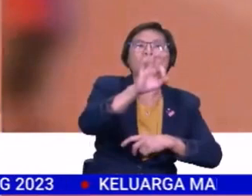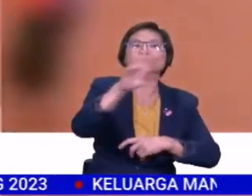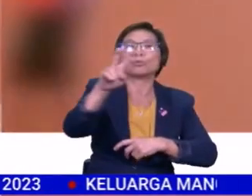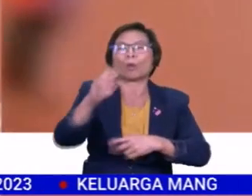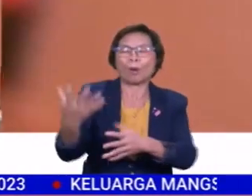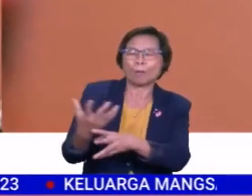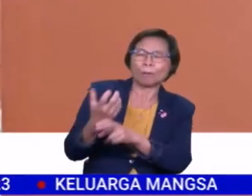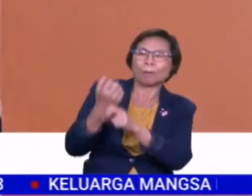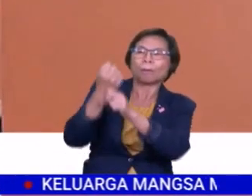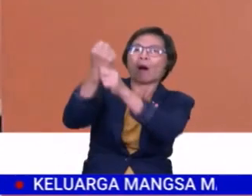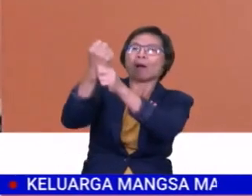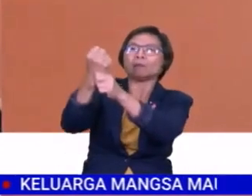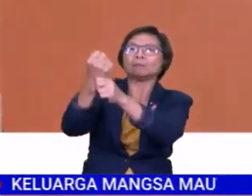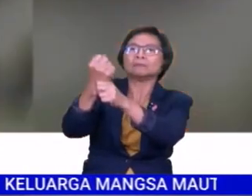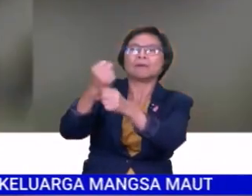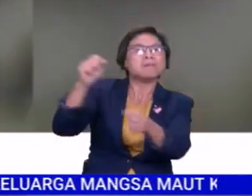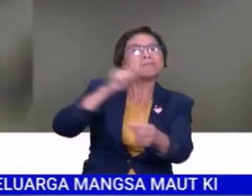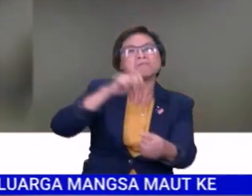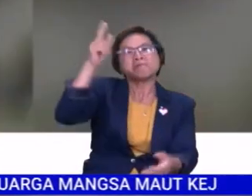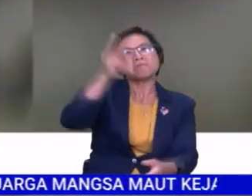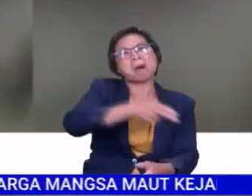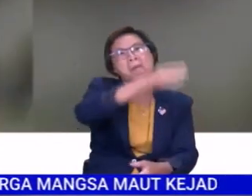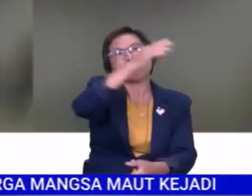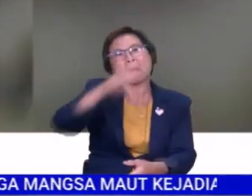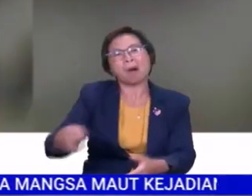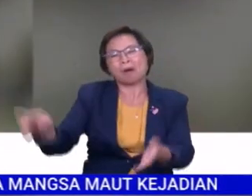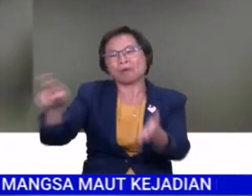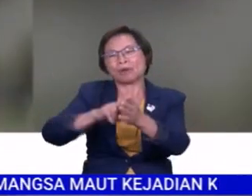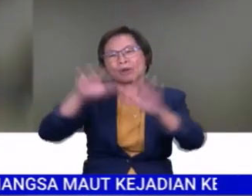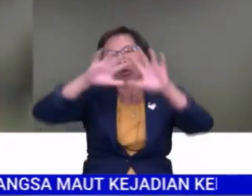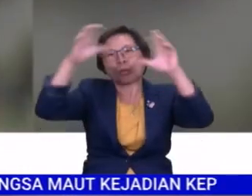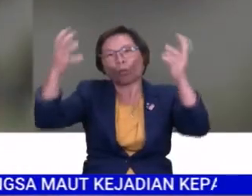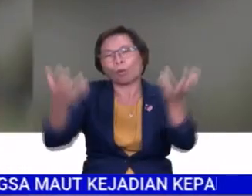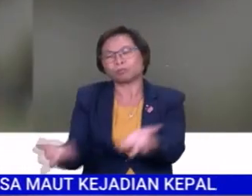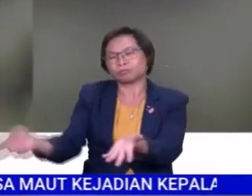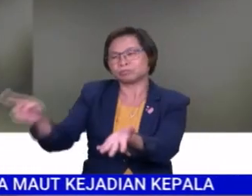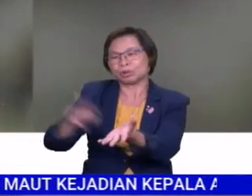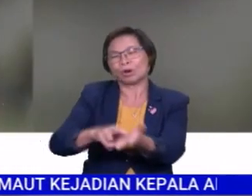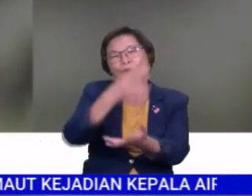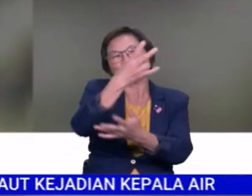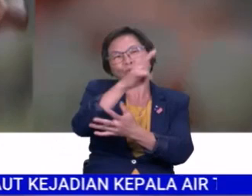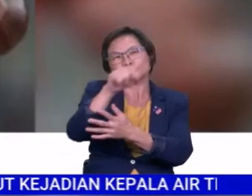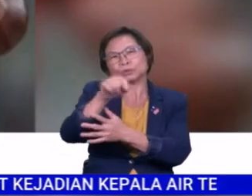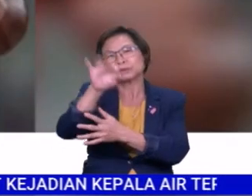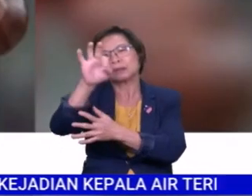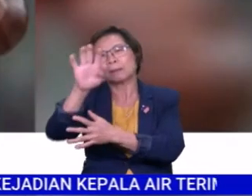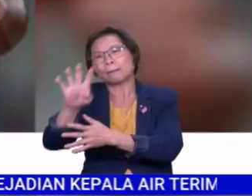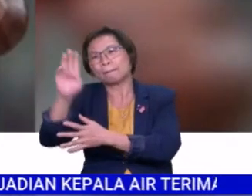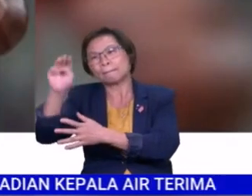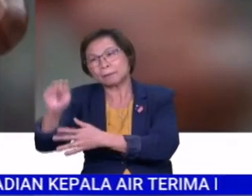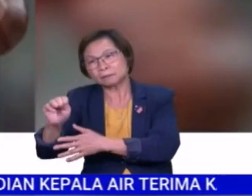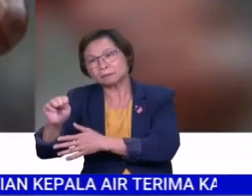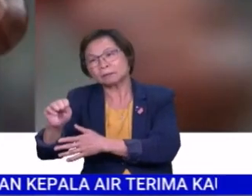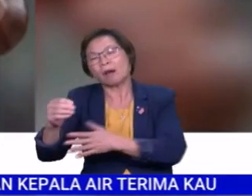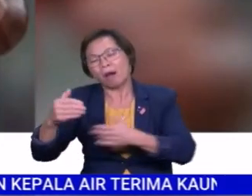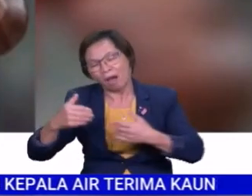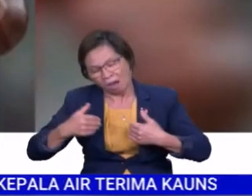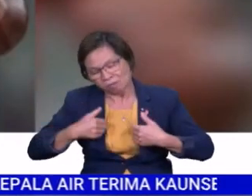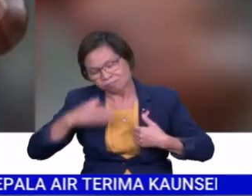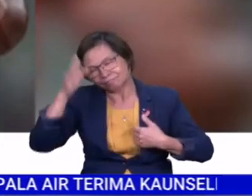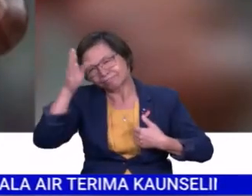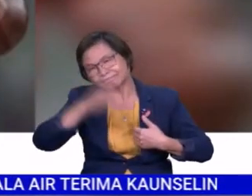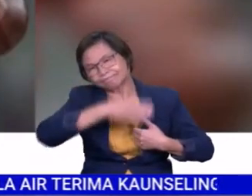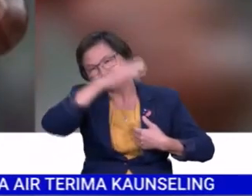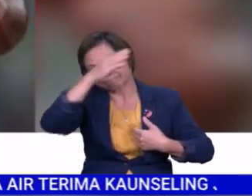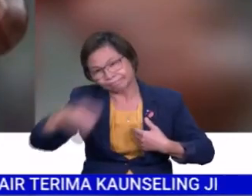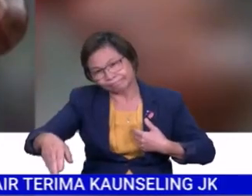yang dimenanginya tidak diiktiraf selain rekod dunia yang dicatatnya iaitu 17.94 meter turut dibatalkan.